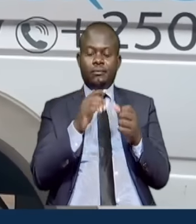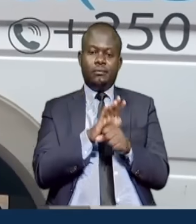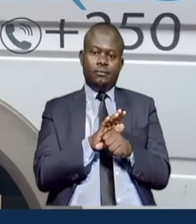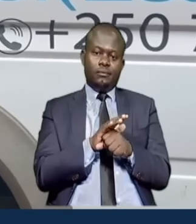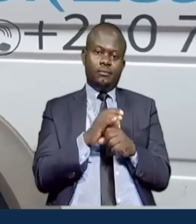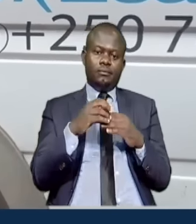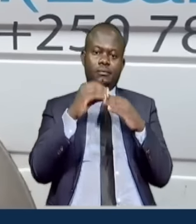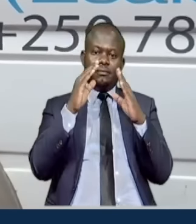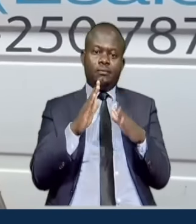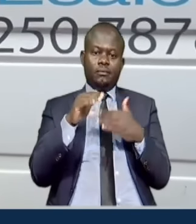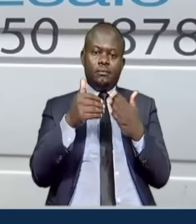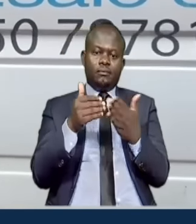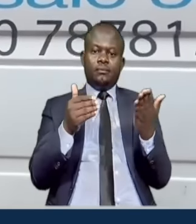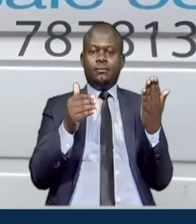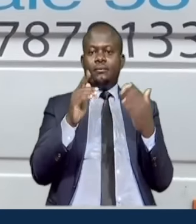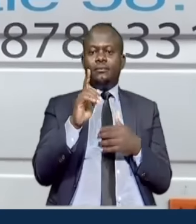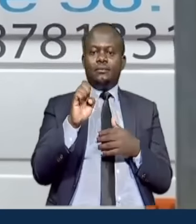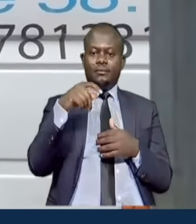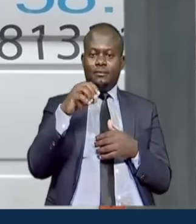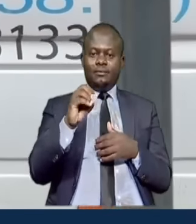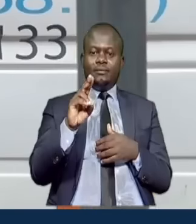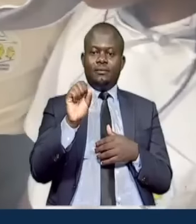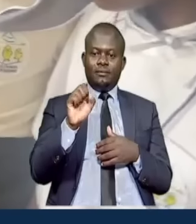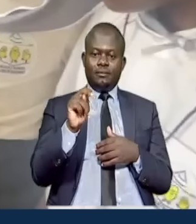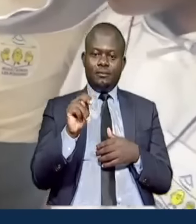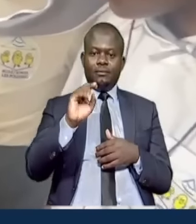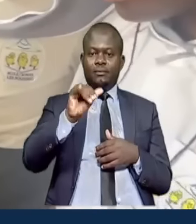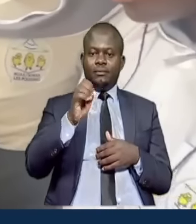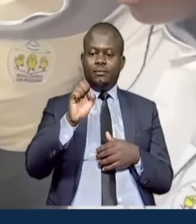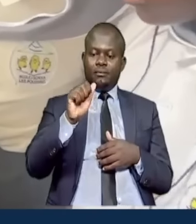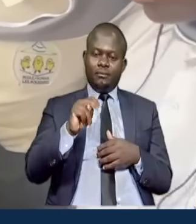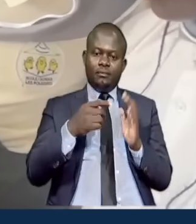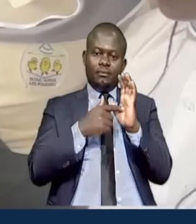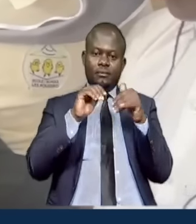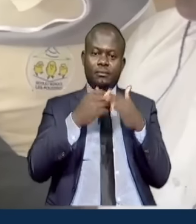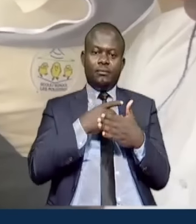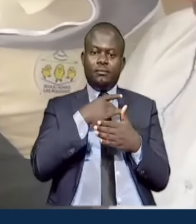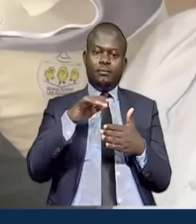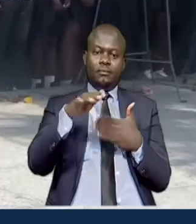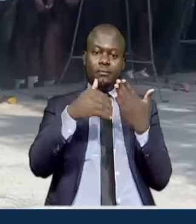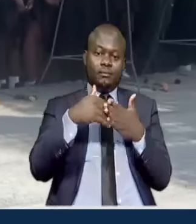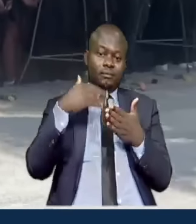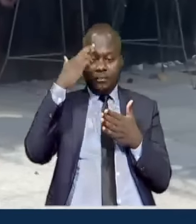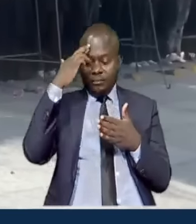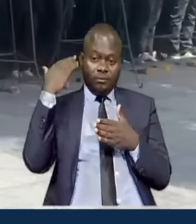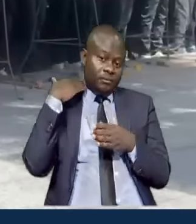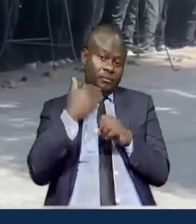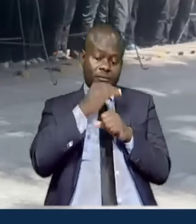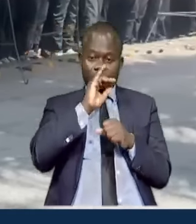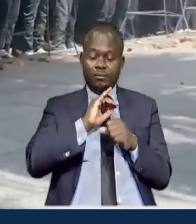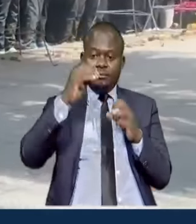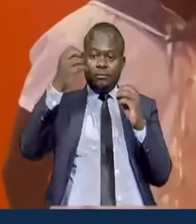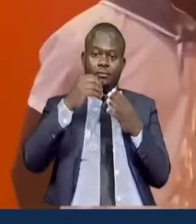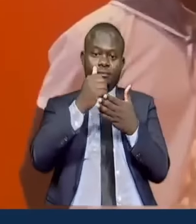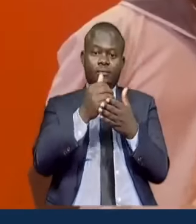Umuyobozi w'ikigo cy'amashuri yisumbuye cya Rupuse Jean Renaud yagaragaje ko gusura urwibutso rwa Jenoside yakorewe Abatutsi rwa Kigali